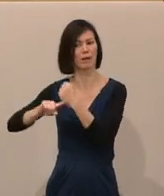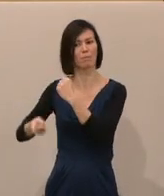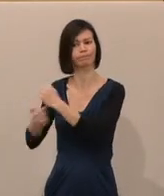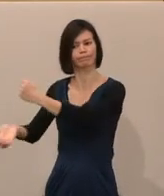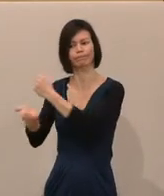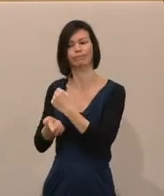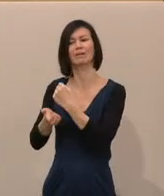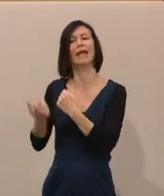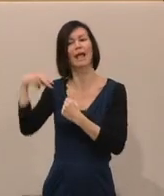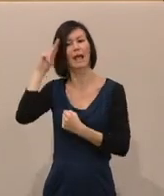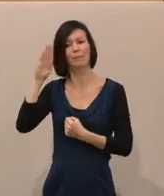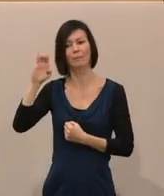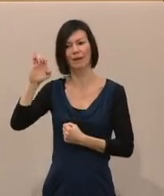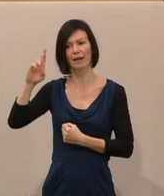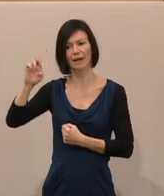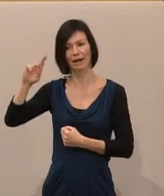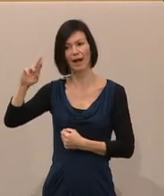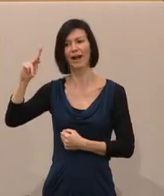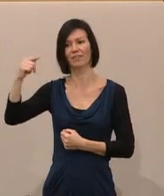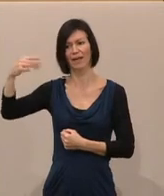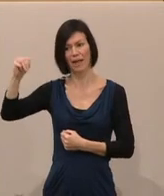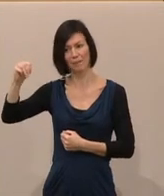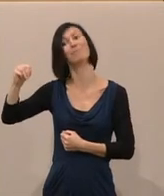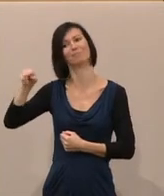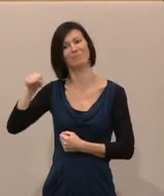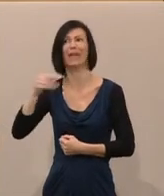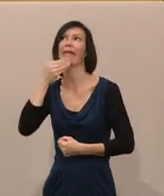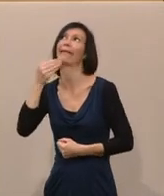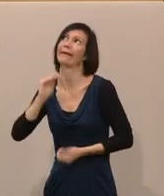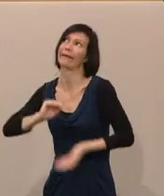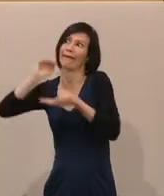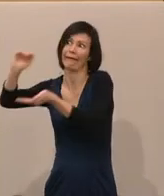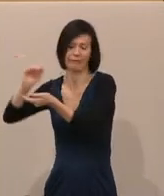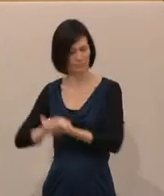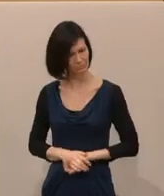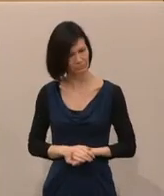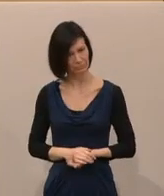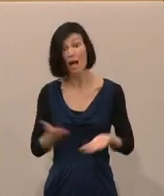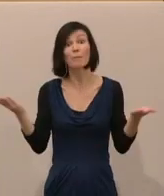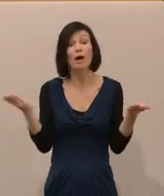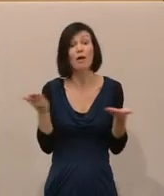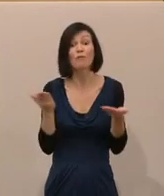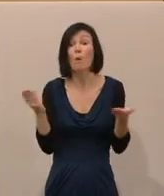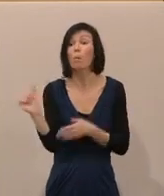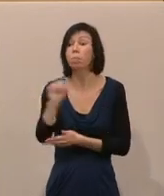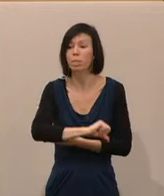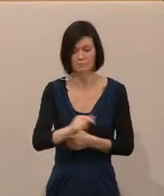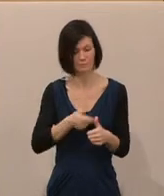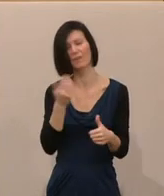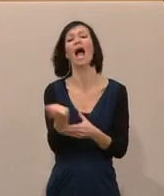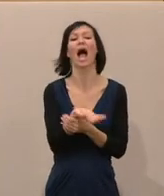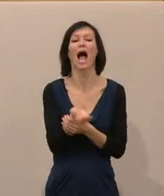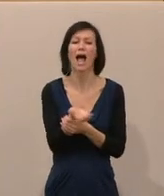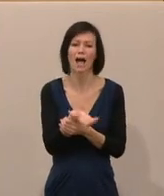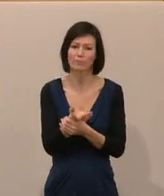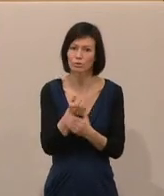der KTM. Und wo gibt es Totalversagen? Totalversagen gibt es bei der Bekämpfung der Armut. Totalversagen gibt